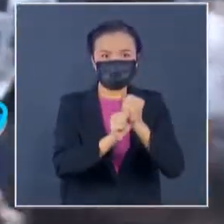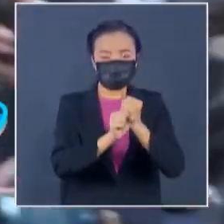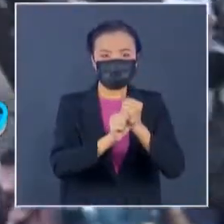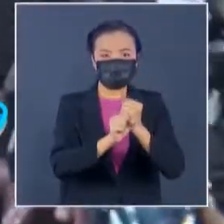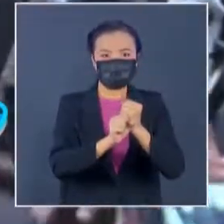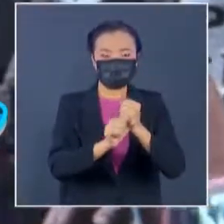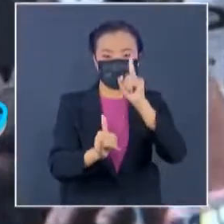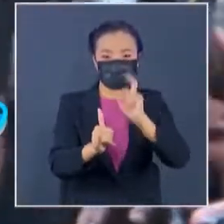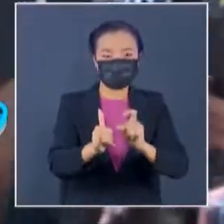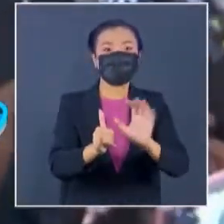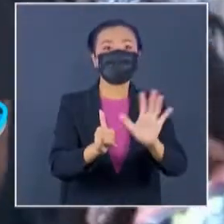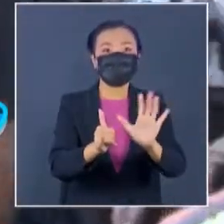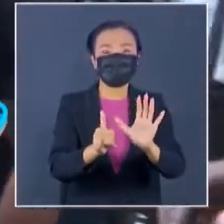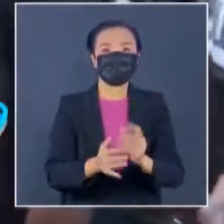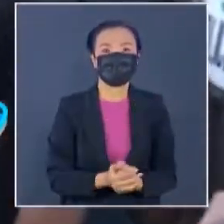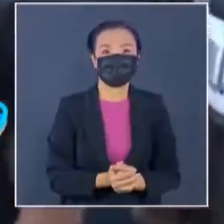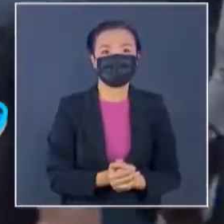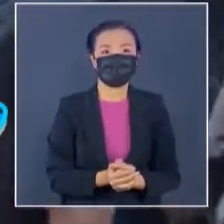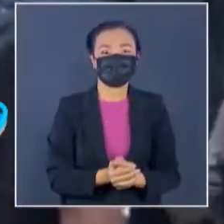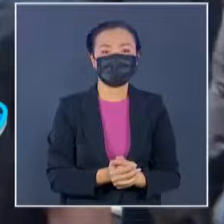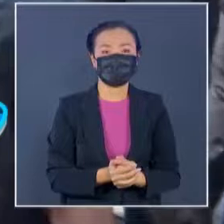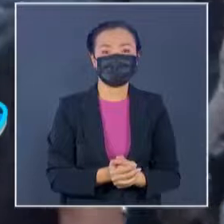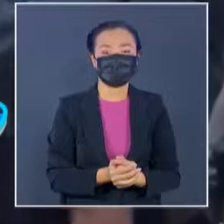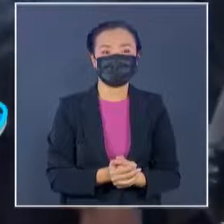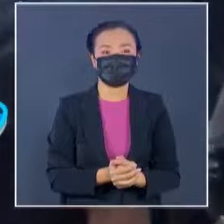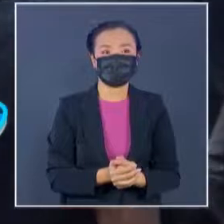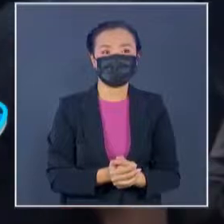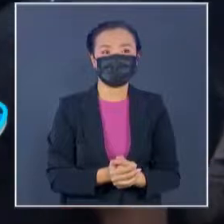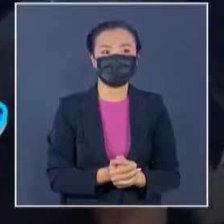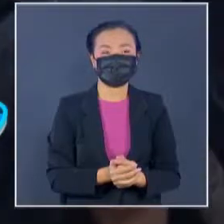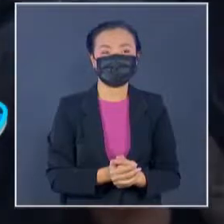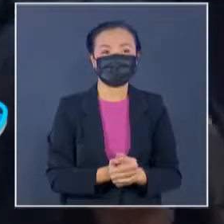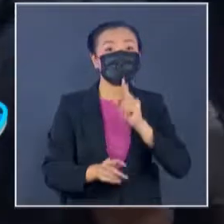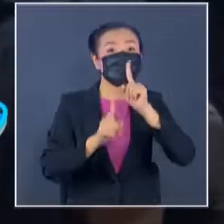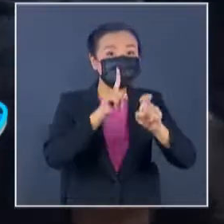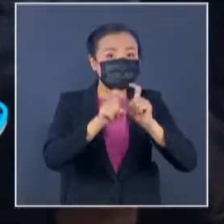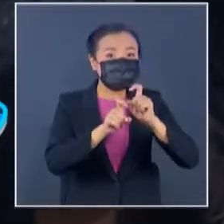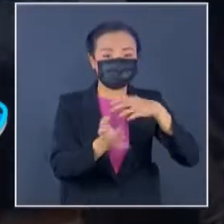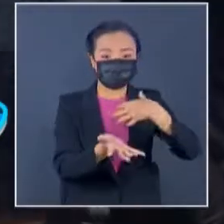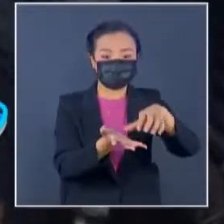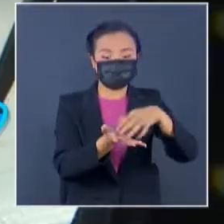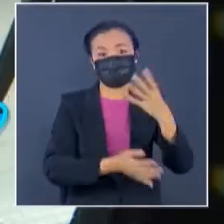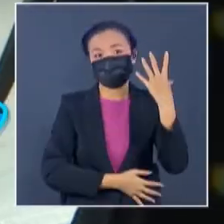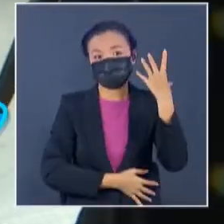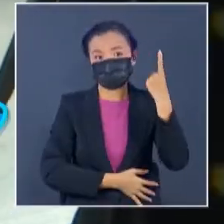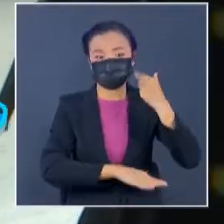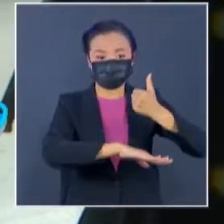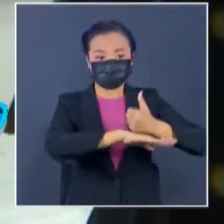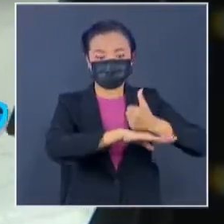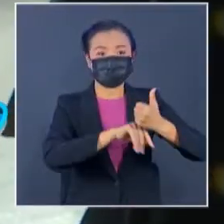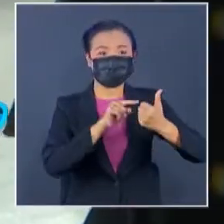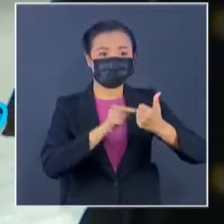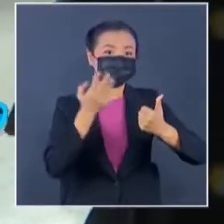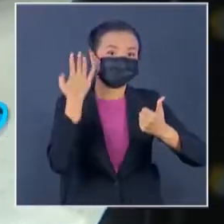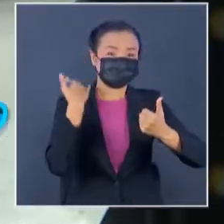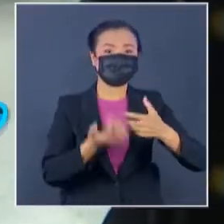งค์ต่อชีวิตการสอบปากคำสอบคำให้การเมื่อวานนี้เนี่ยนะครับอดีตผู้กำกับโจ้เนี่ยแถล